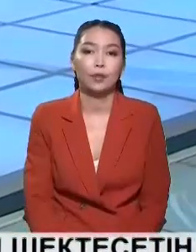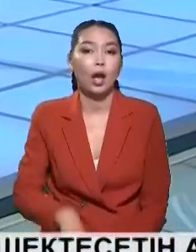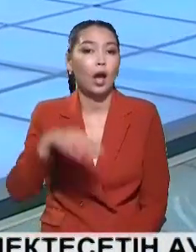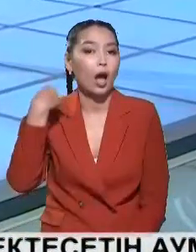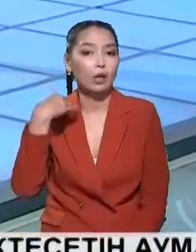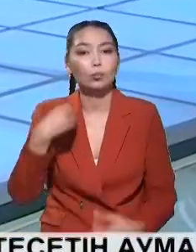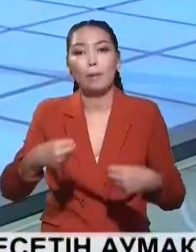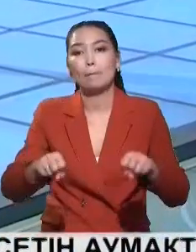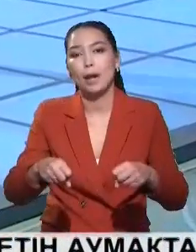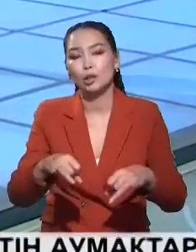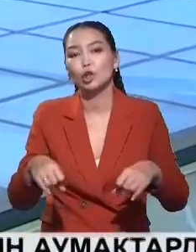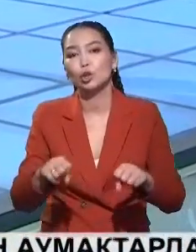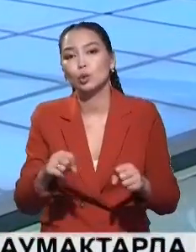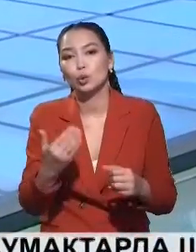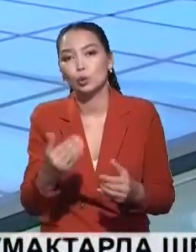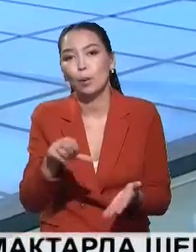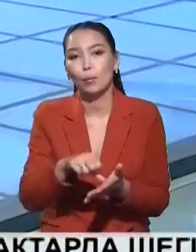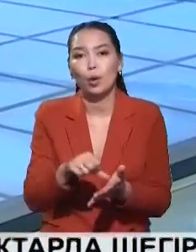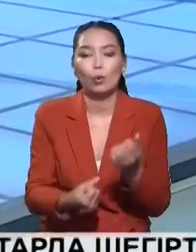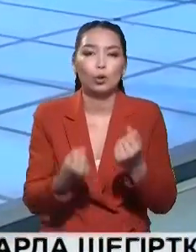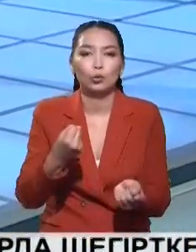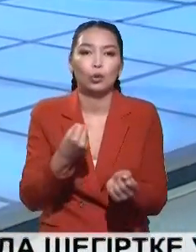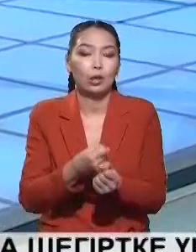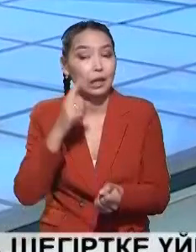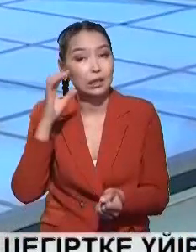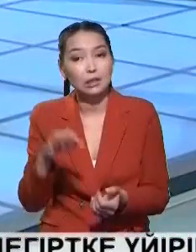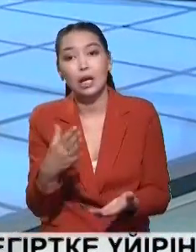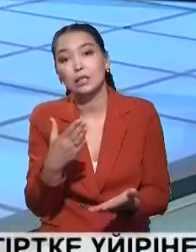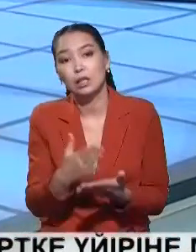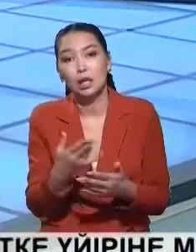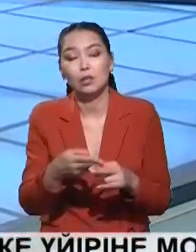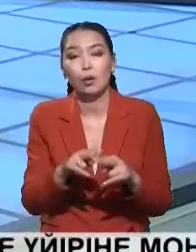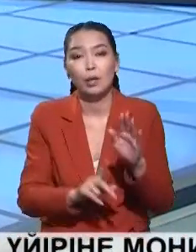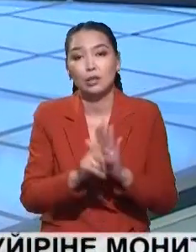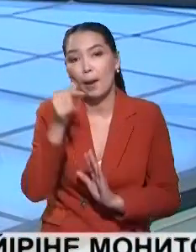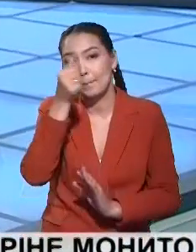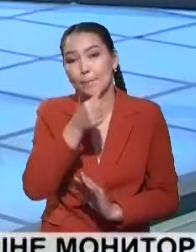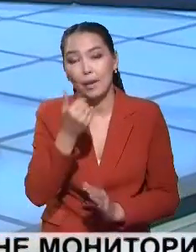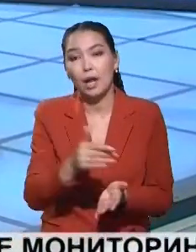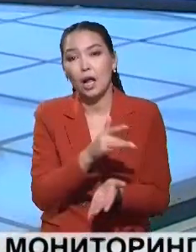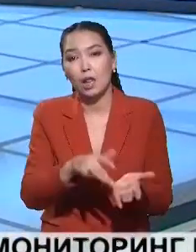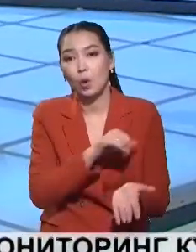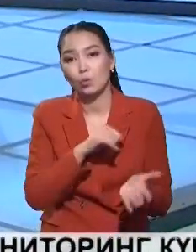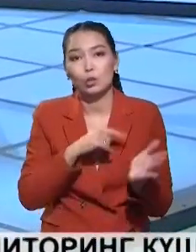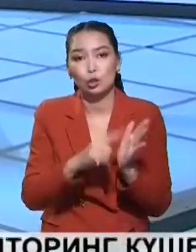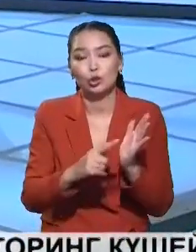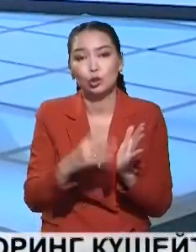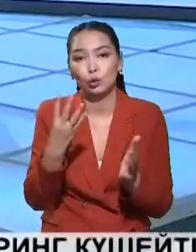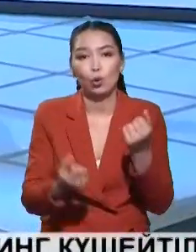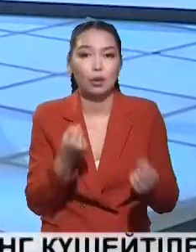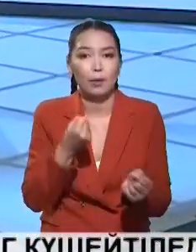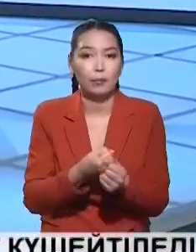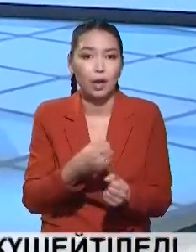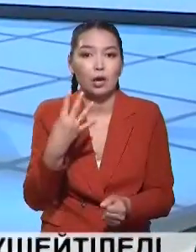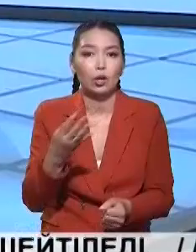Ақтөбеде мопед және скутерлердің қатысуымен жол көлік оқиғалары жиілеп кетті. Жыл басынан бері қаланың өзінде 74 жол апаты тіркелген, 40-қа